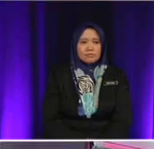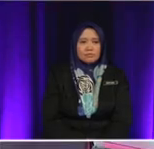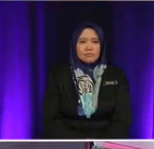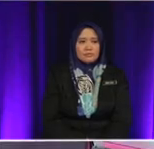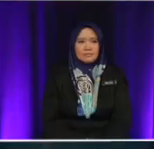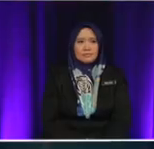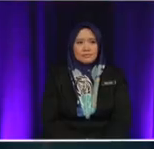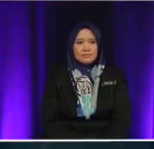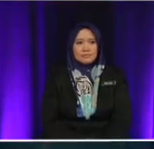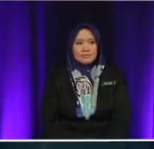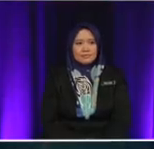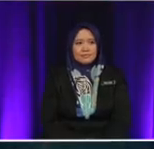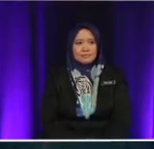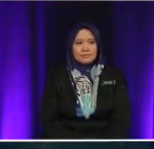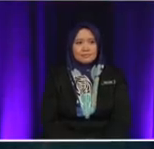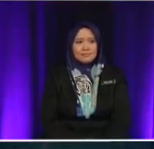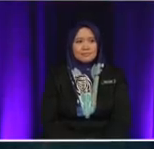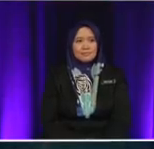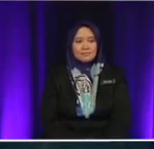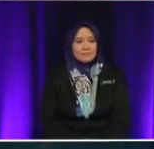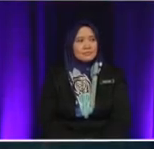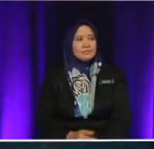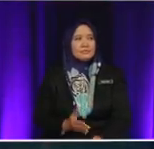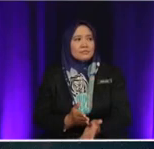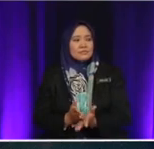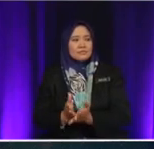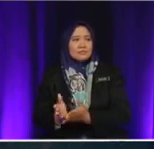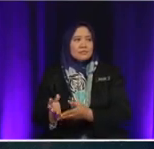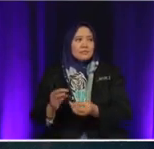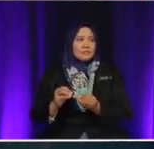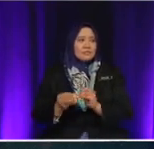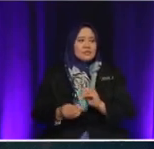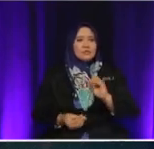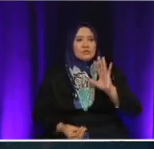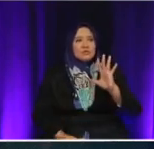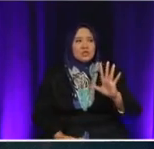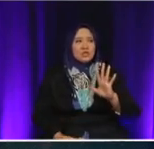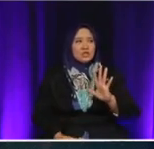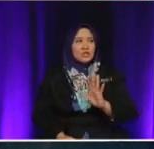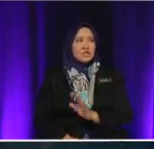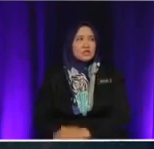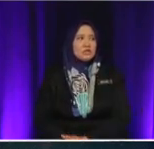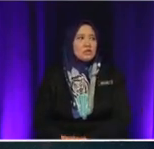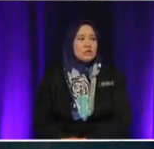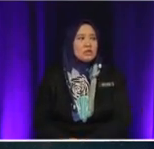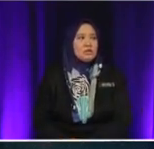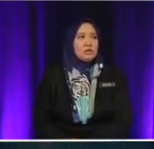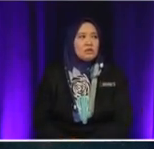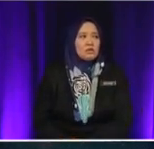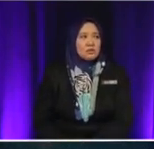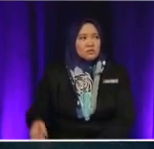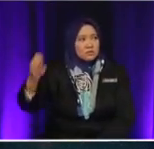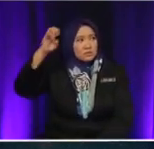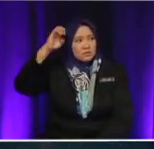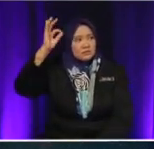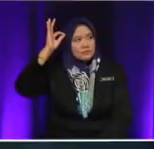Afika. Okey. Okey, seterusnya tentang soalan yang kelima tadi. Tentang pengurusan masa, cikgu. Ya, pengurusan masa. Sebenarnya